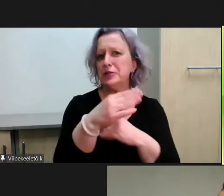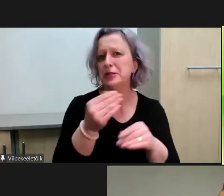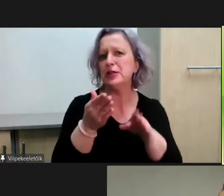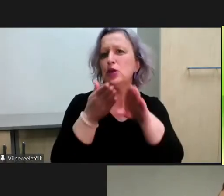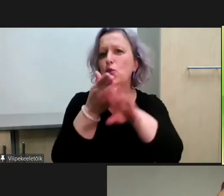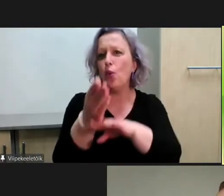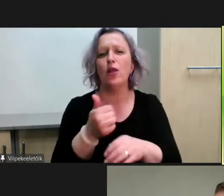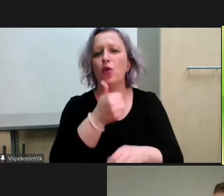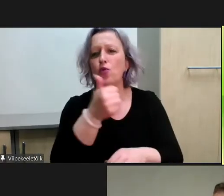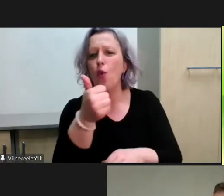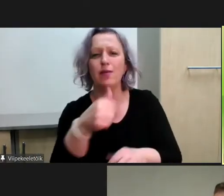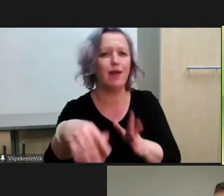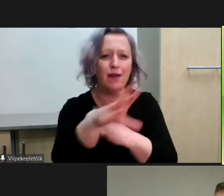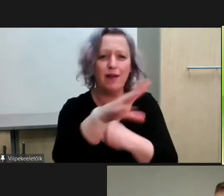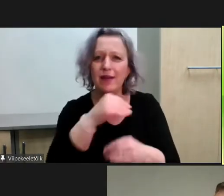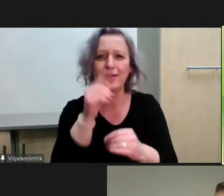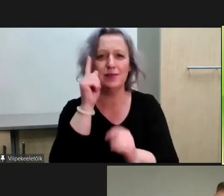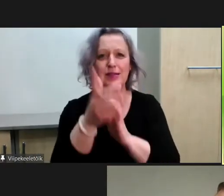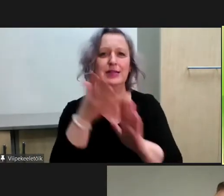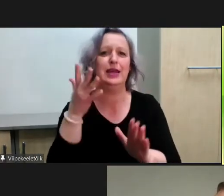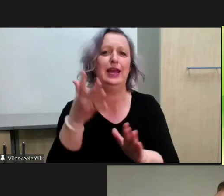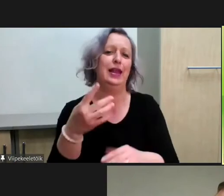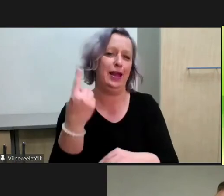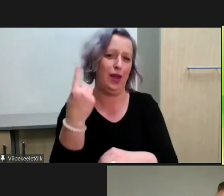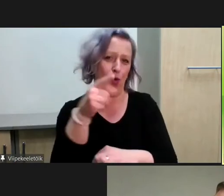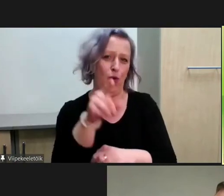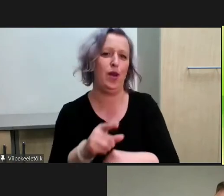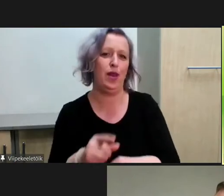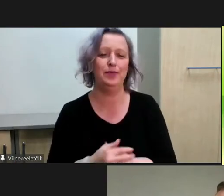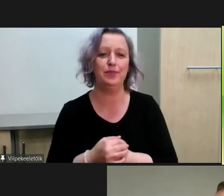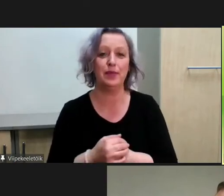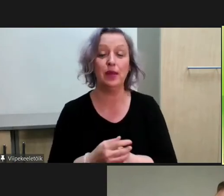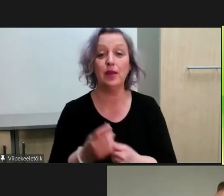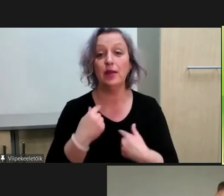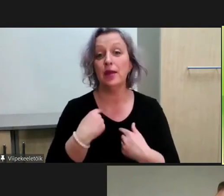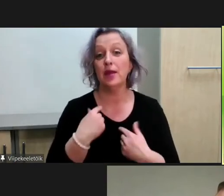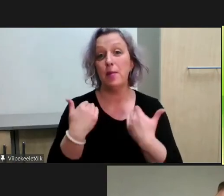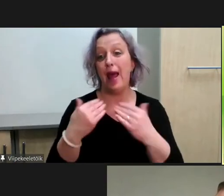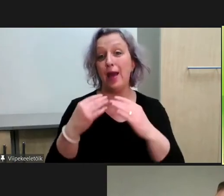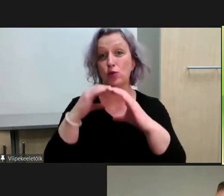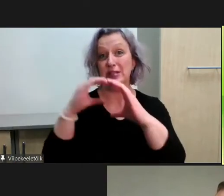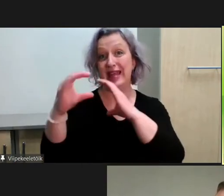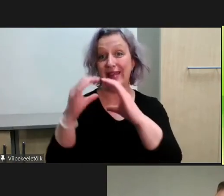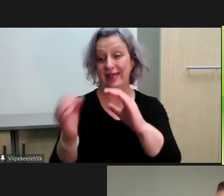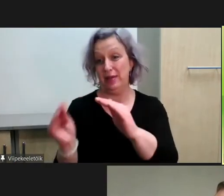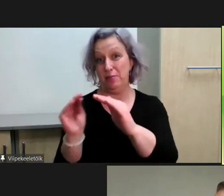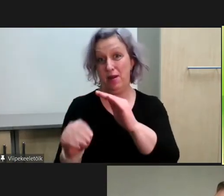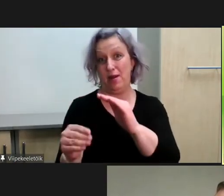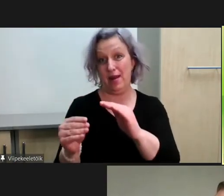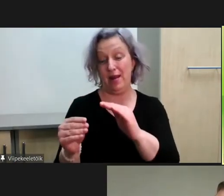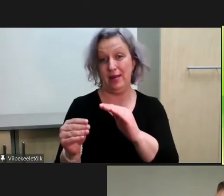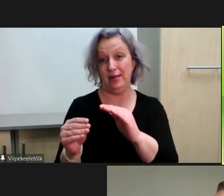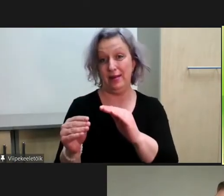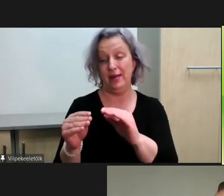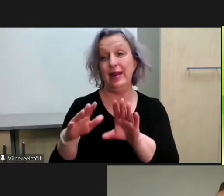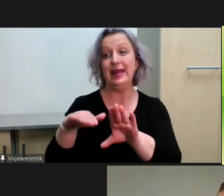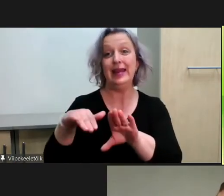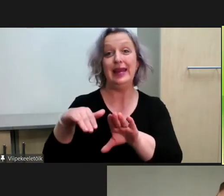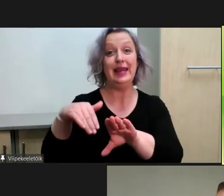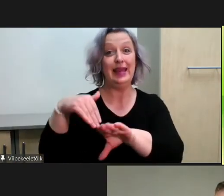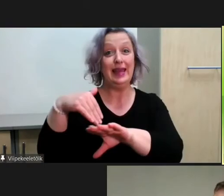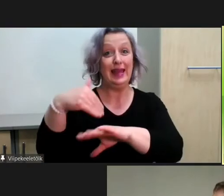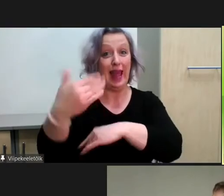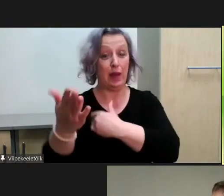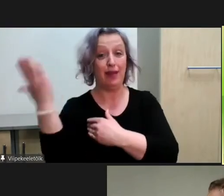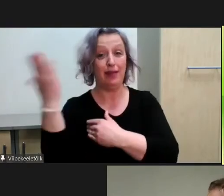küsida on antud. Et ma panen siia chati ka nüüd järgmiste ettekannete ajal need meie